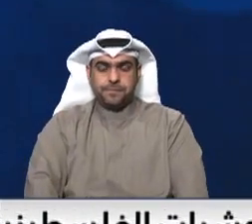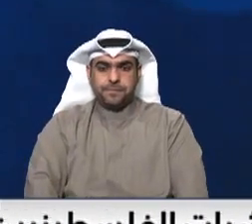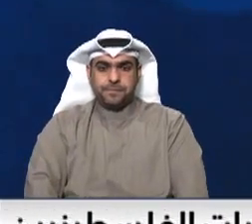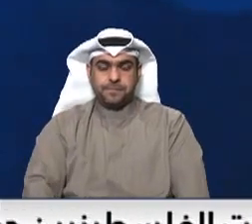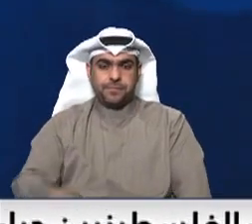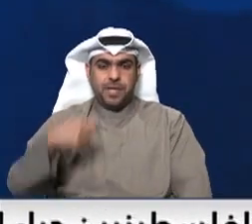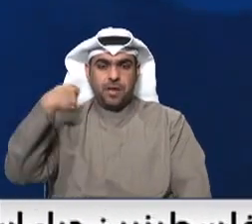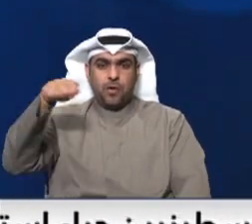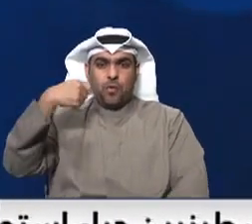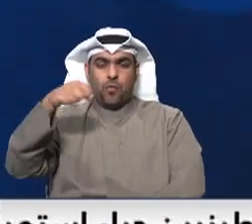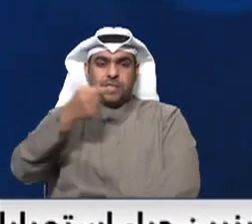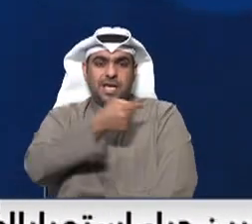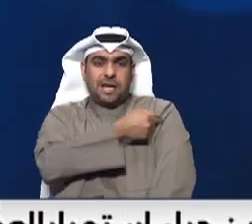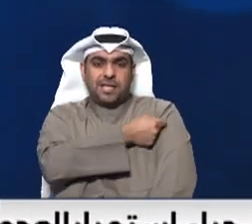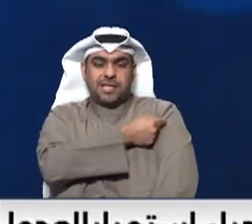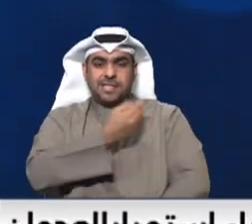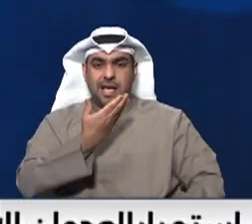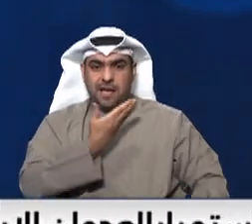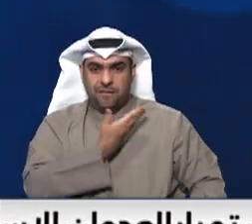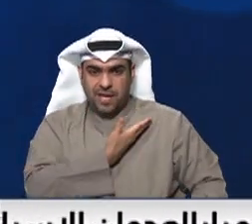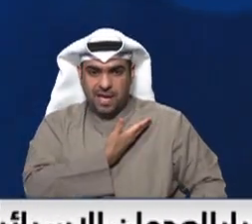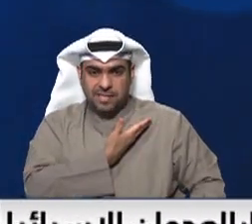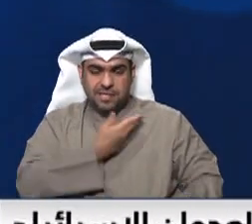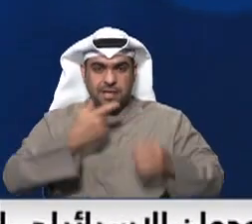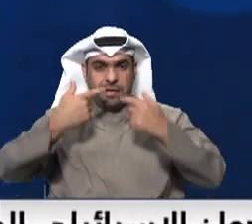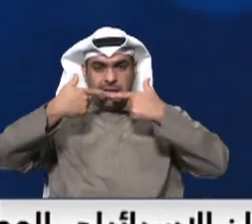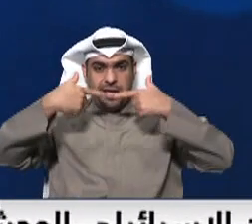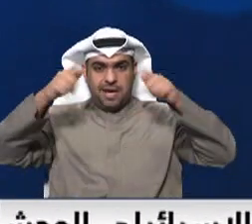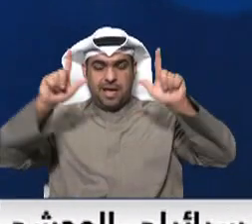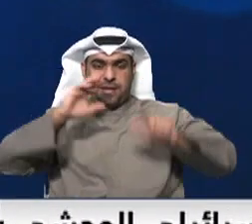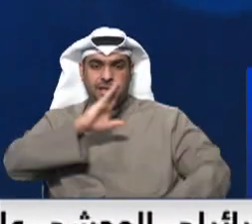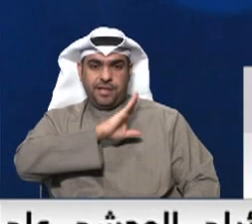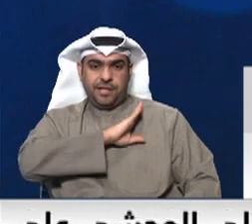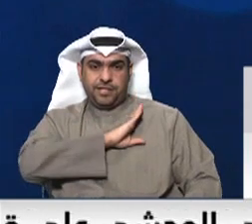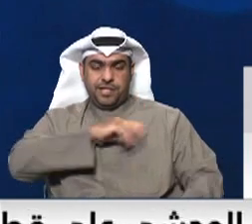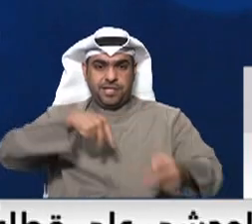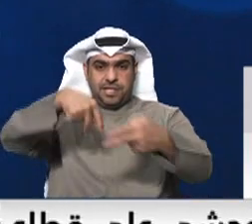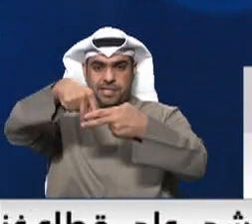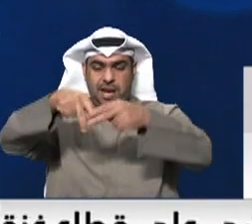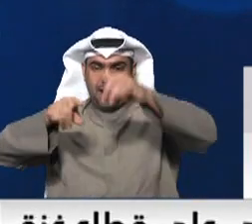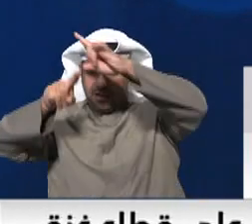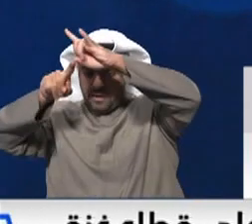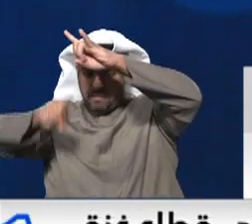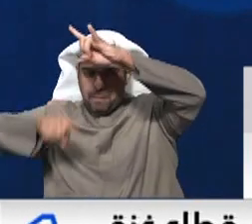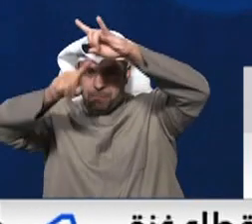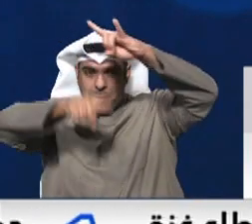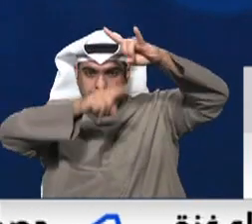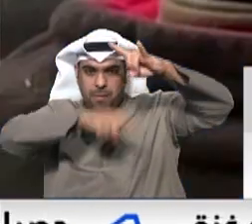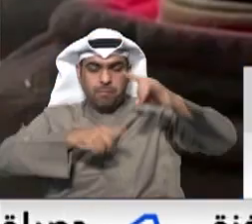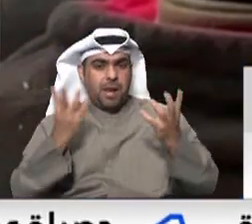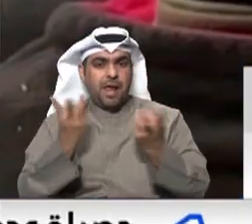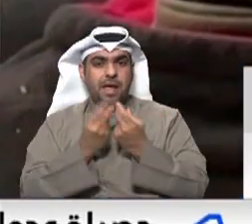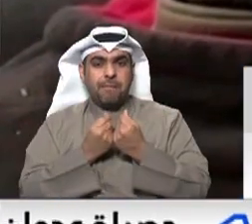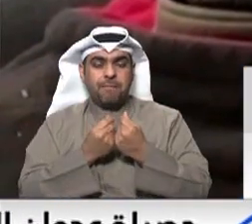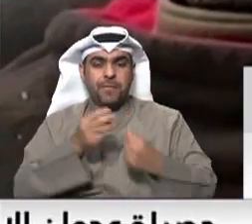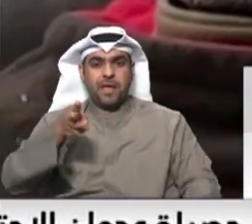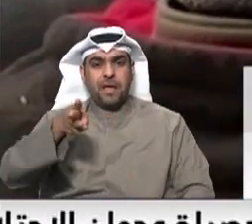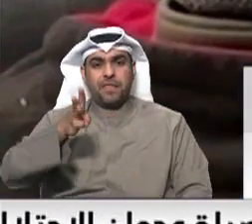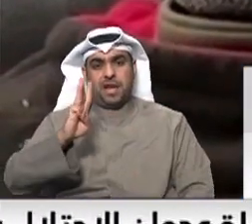أعلنت وزارة الصحة في غزة أن الاحتلال الصهيوني ارتكب 13 مجزرة ضد العائلات في القطاع، راح